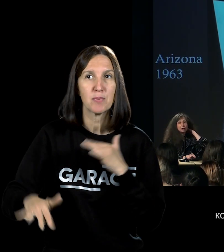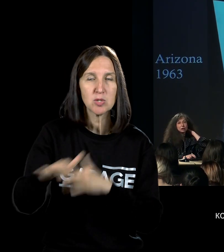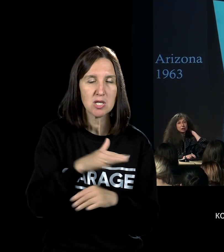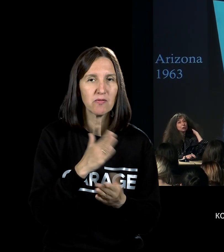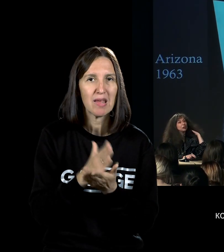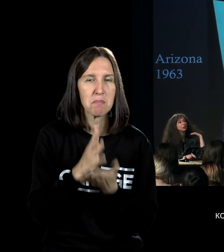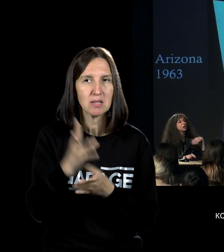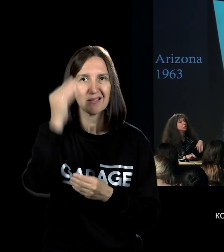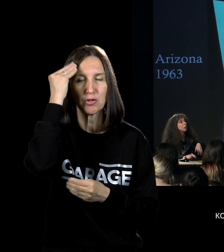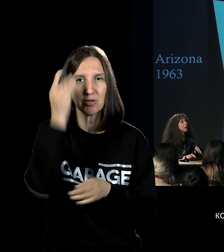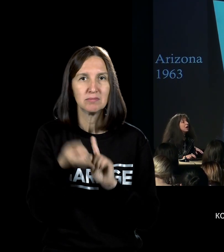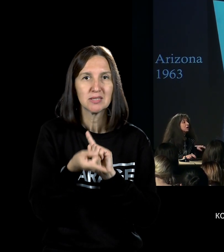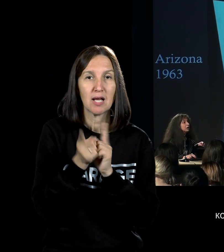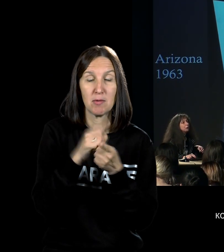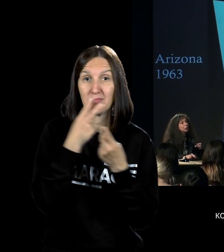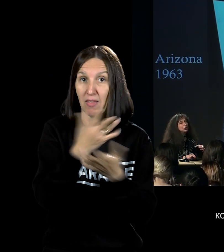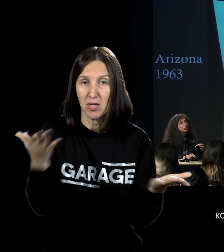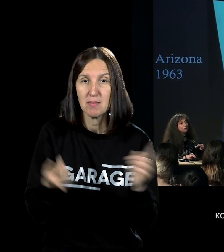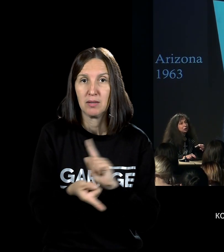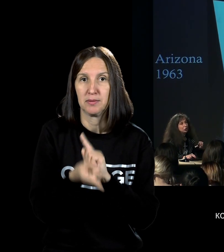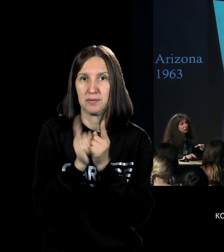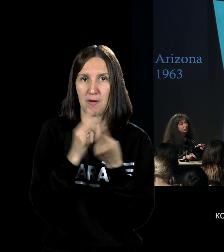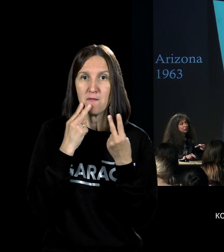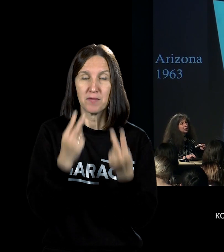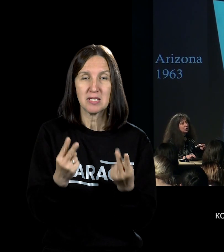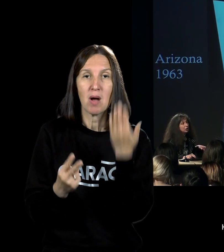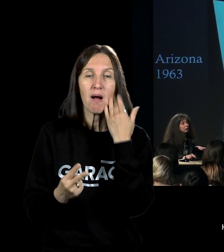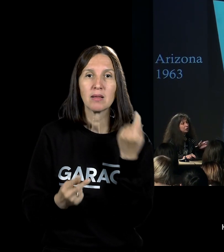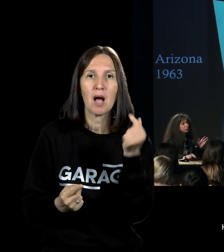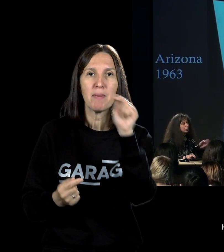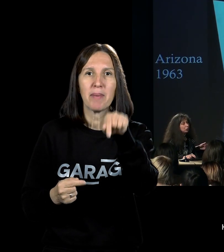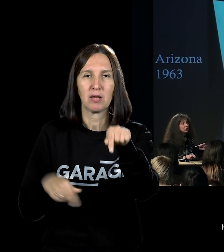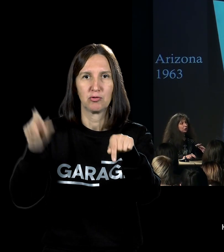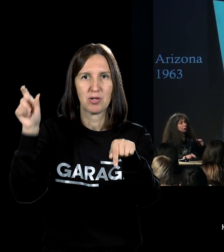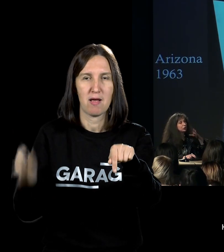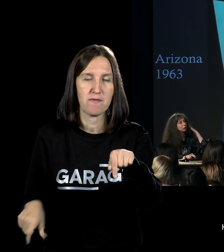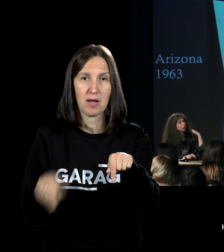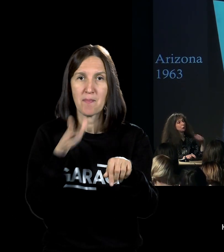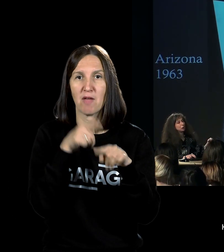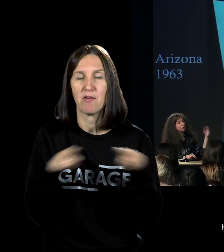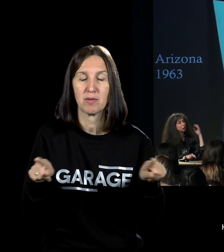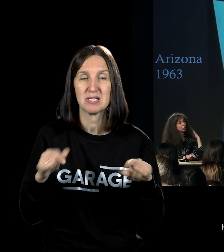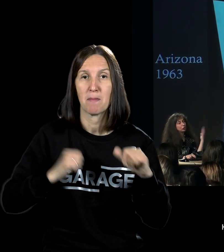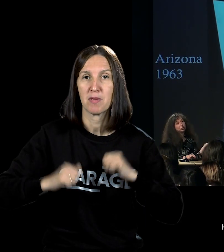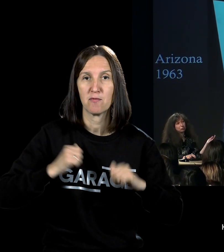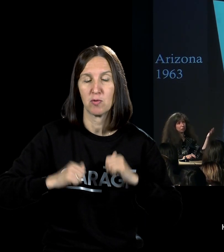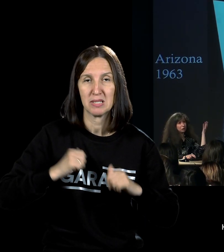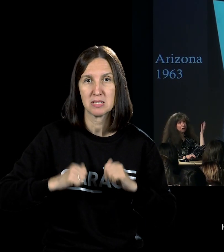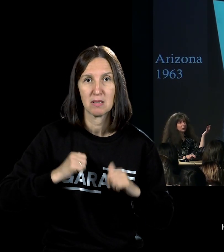значение, становится видимым, когда в нем оказывается человек. Во время перформанса «Аризон» занимался он, собственно говоря, тем,